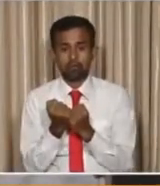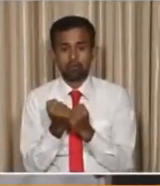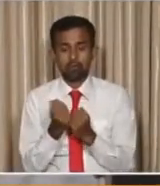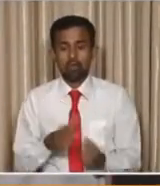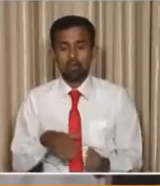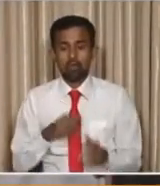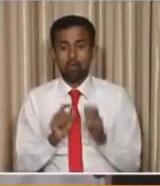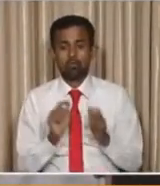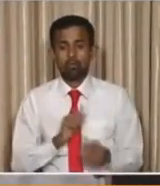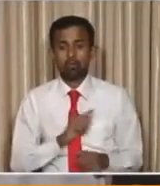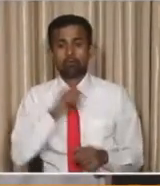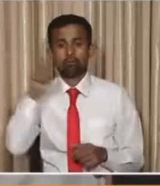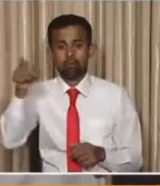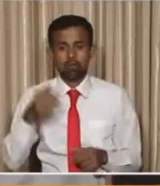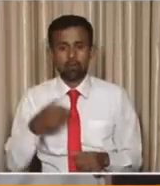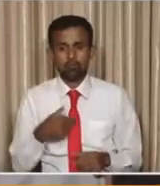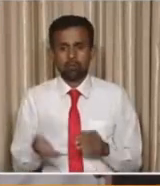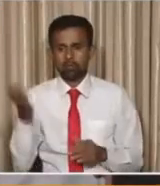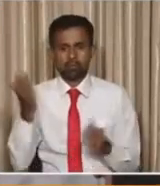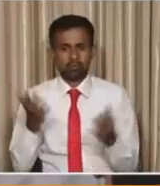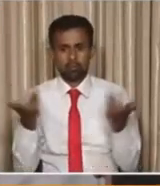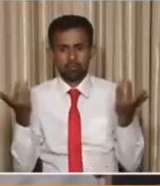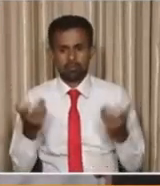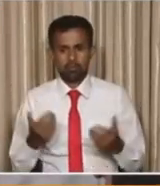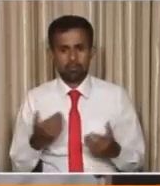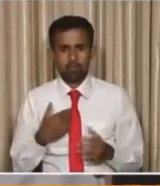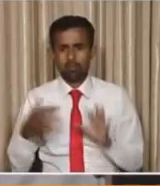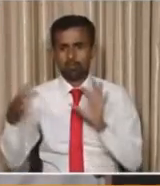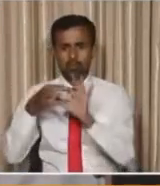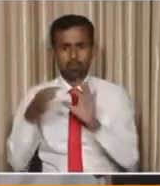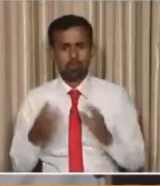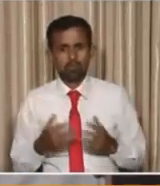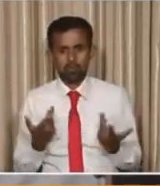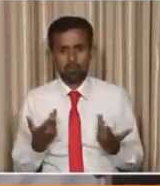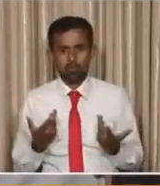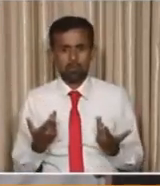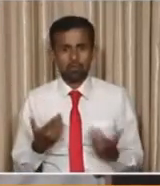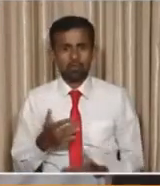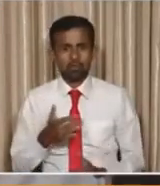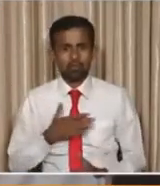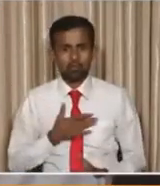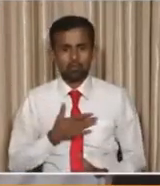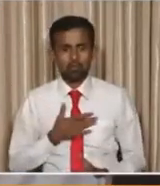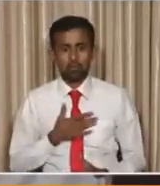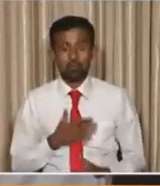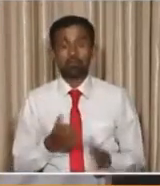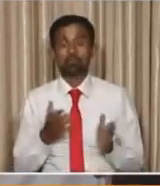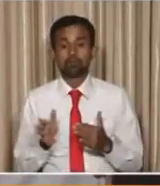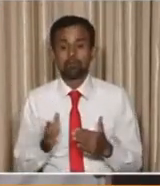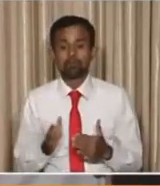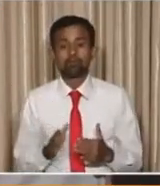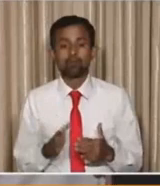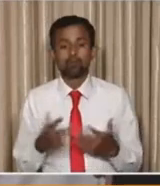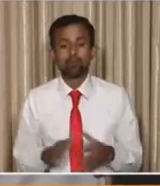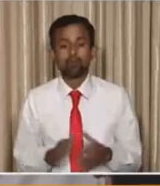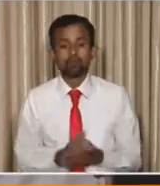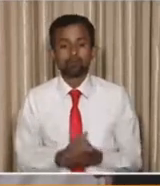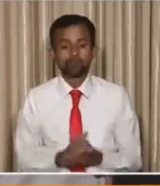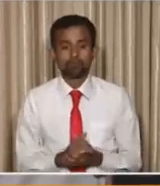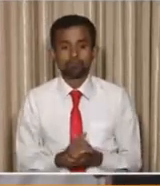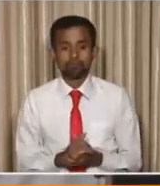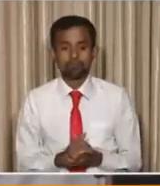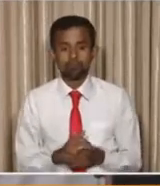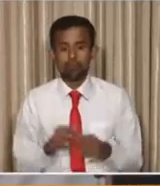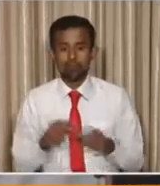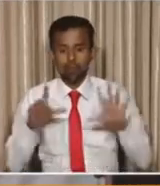ප්‍රධාන කාර්යාලයට. මම එතෙන්ට ගියෙත් නැහැ. මං සම්බන්ධ වුණෙත් නැහැ. මගේ කාරණා තිබුණ ඊළඟට මොකද්ද සිදු වුනේ?